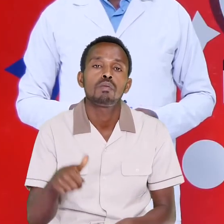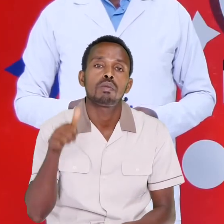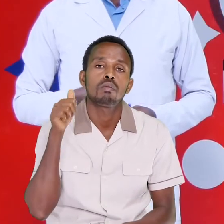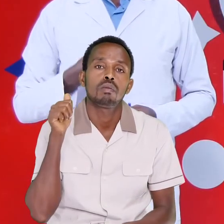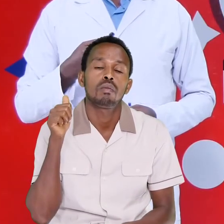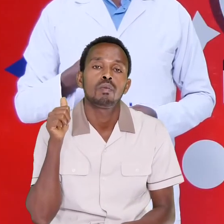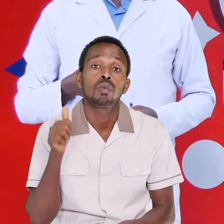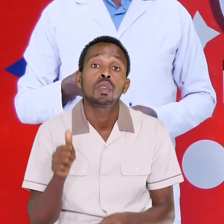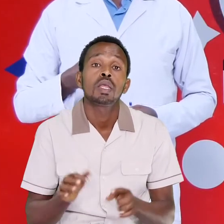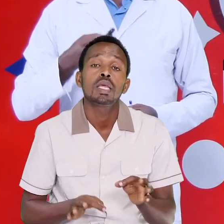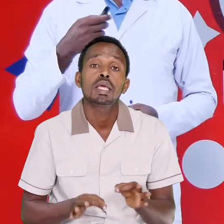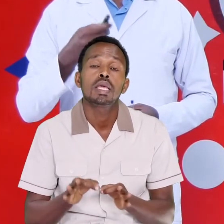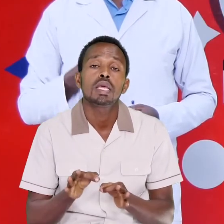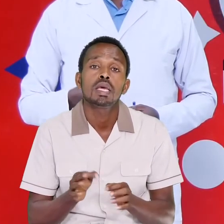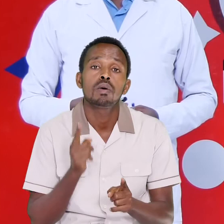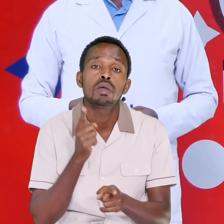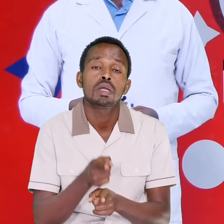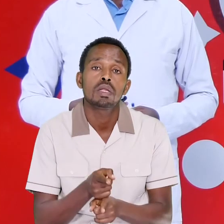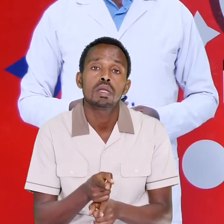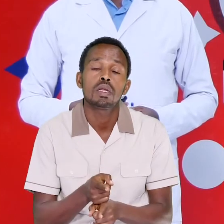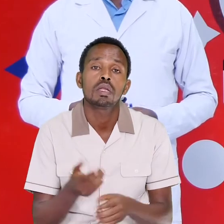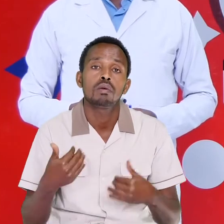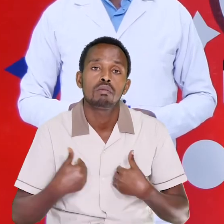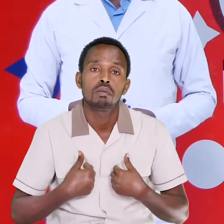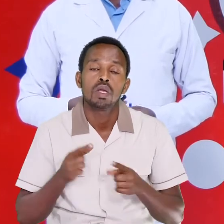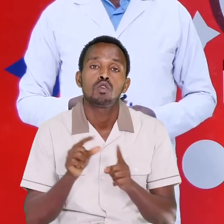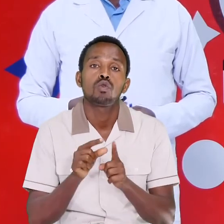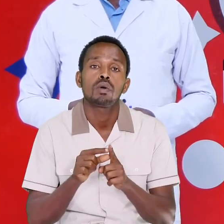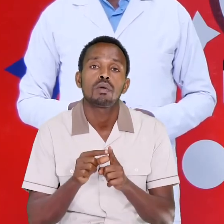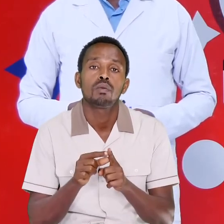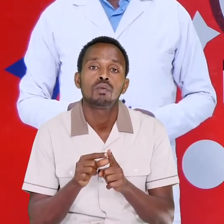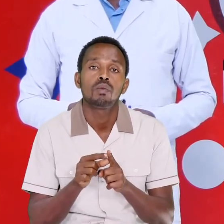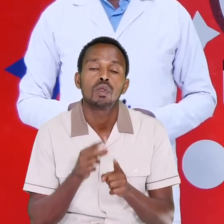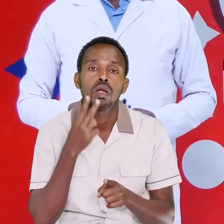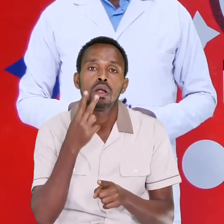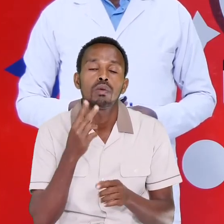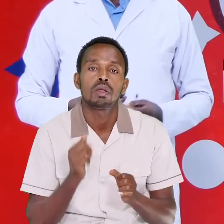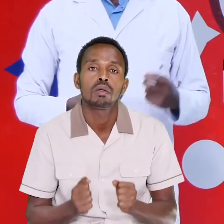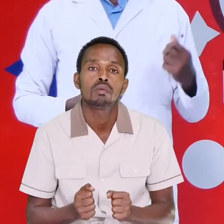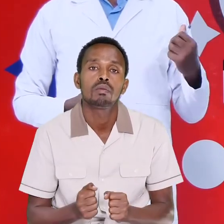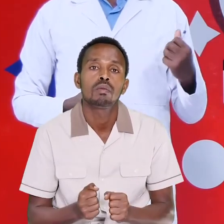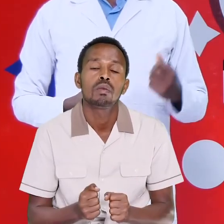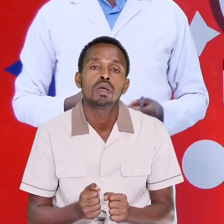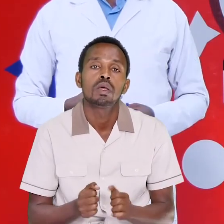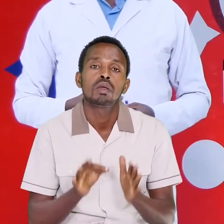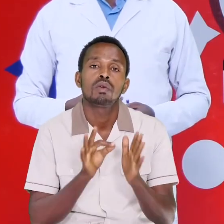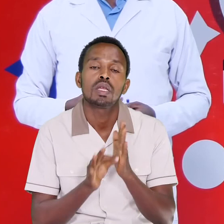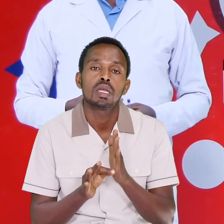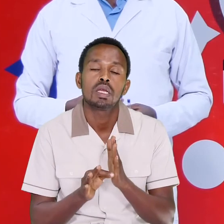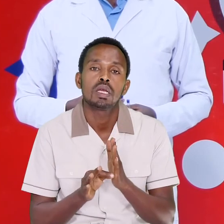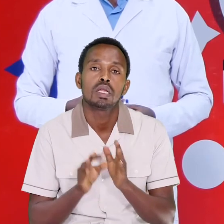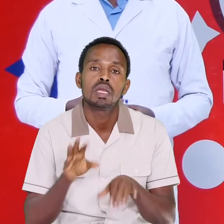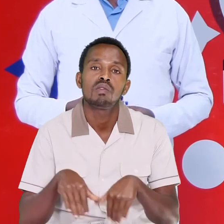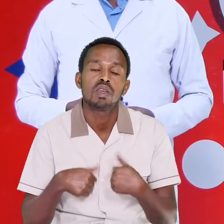biraan hiika sirrii inni qabuun jechoota kana ilaaluu dandeenya. Fakkeenya isiniif kenne